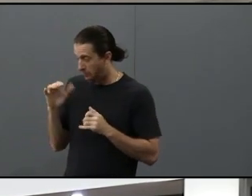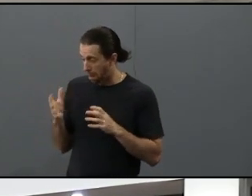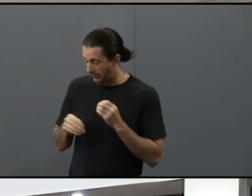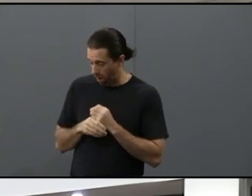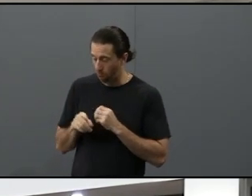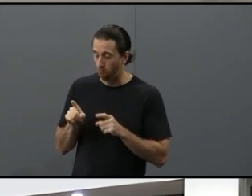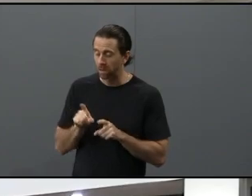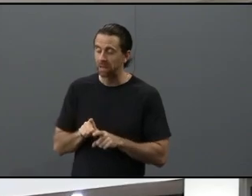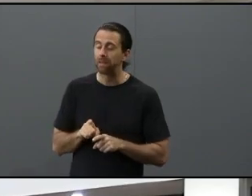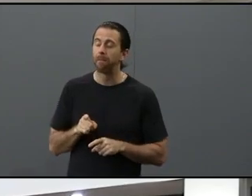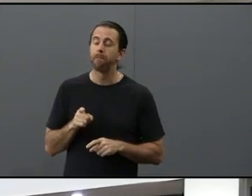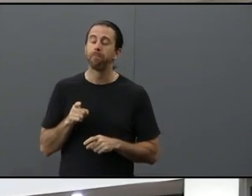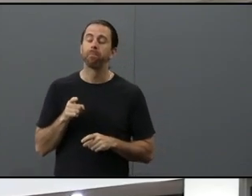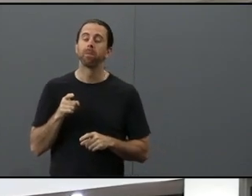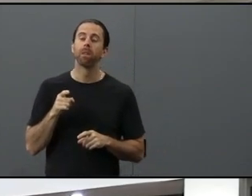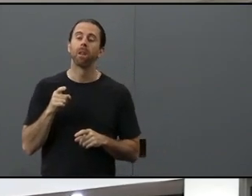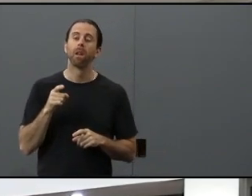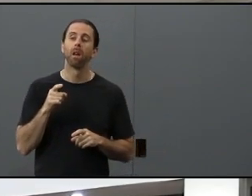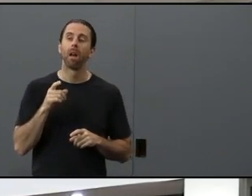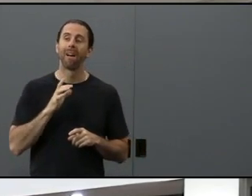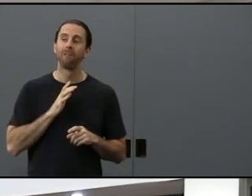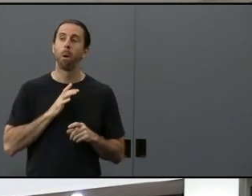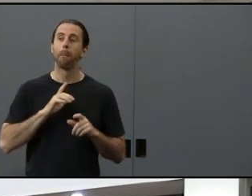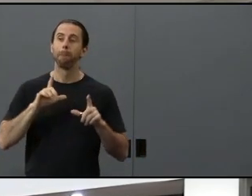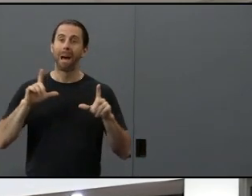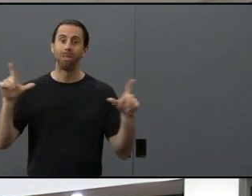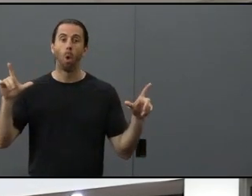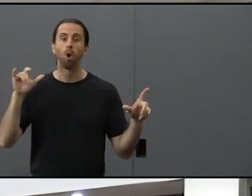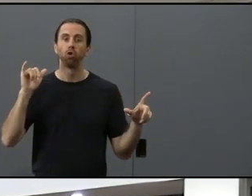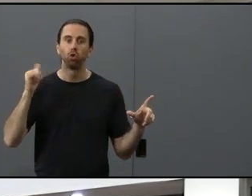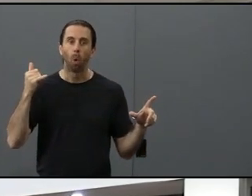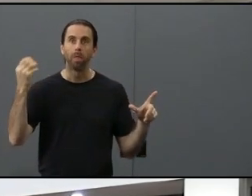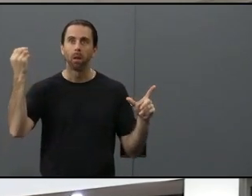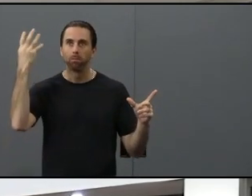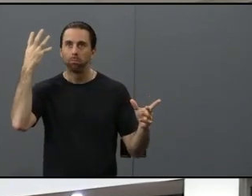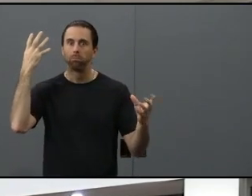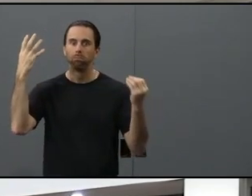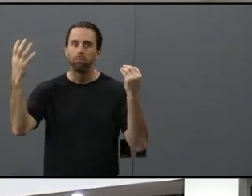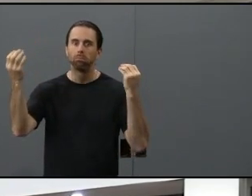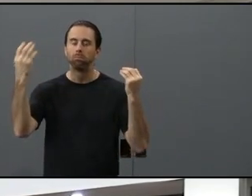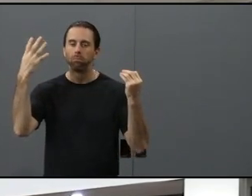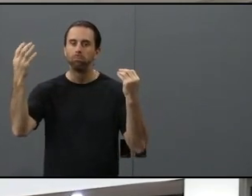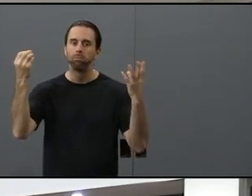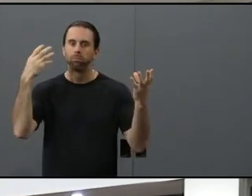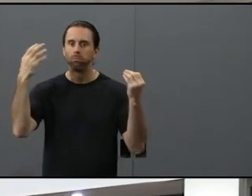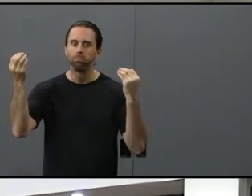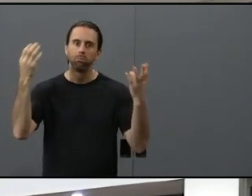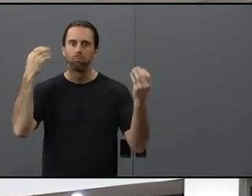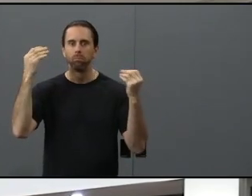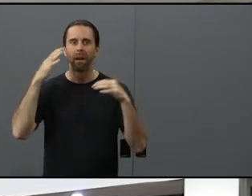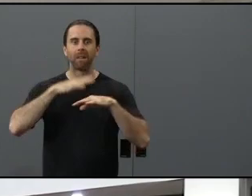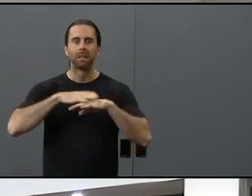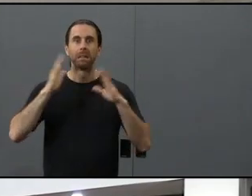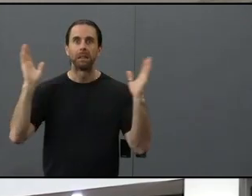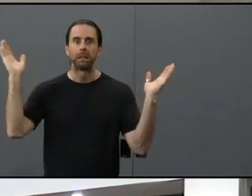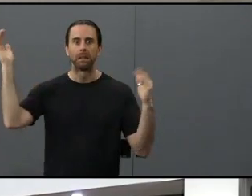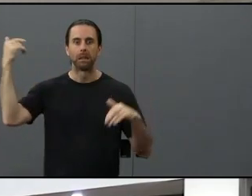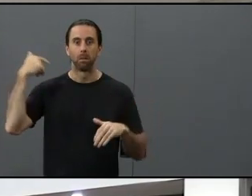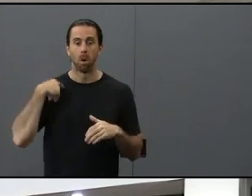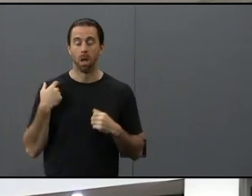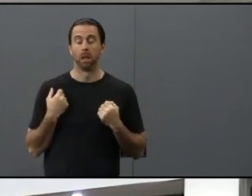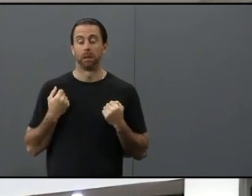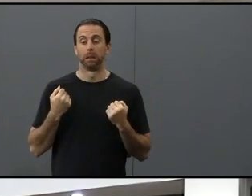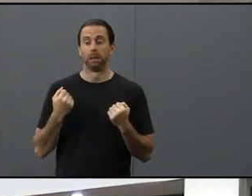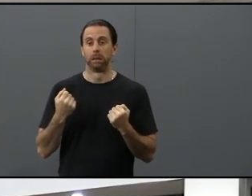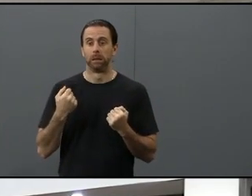direction ouest ça prendrait des panneaux jaunes avec des clignatants à la Rachelle pour la direction ouest ça va arriver j'ai mis mes clients en